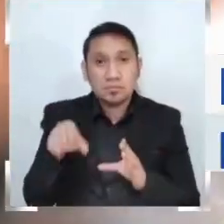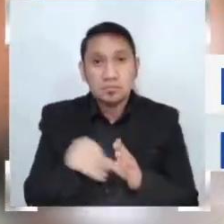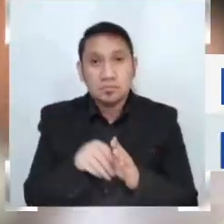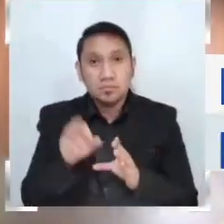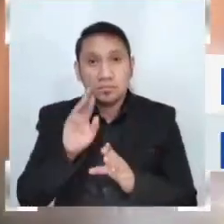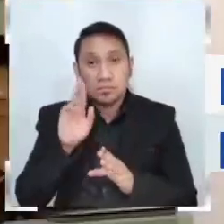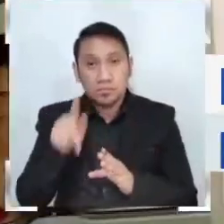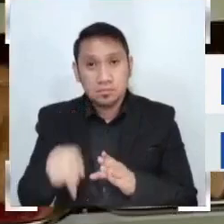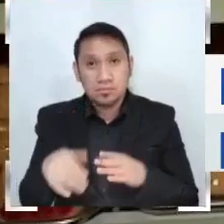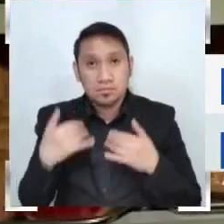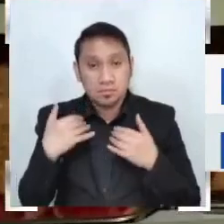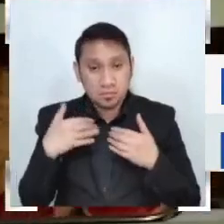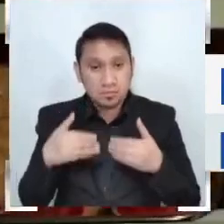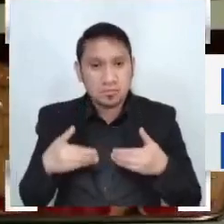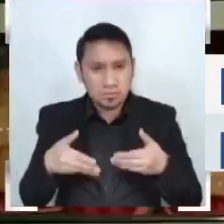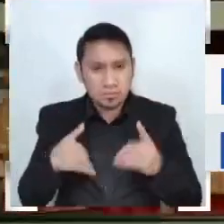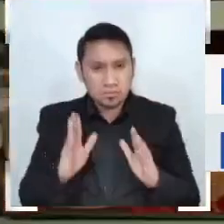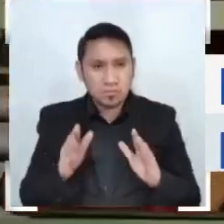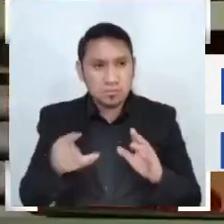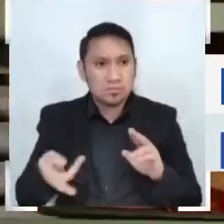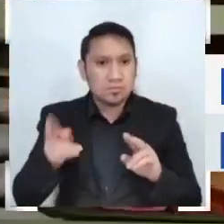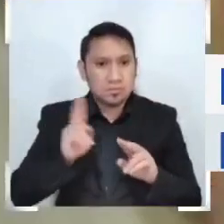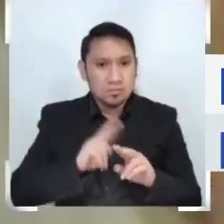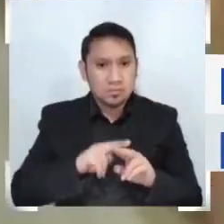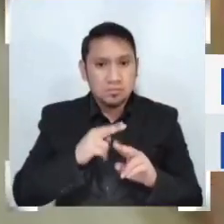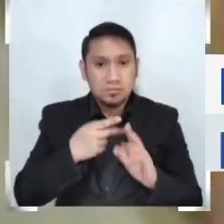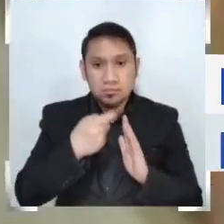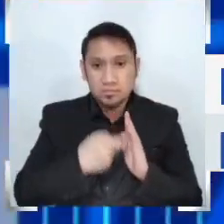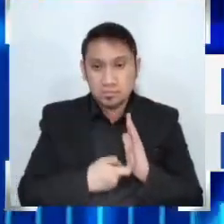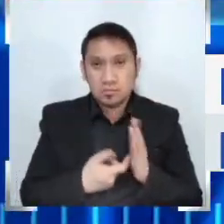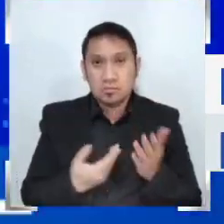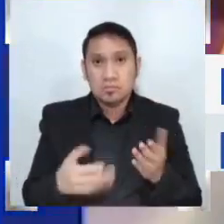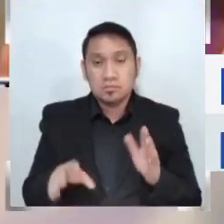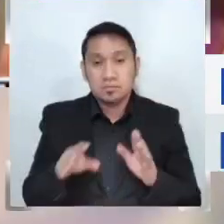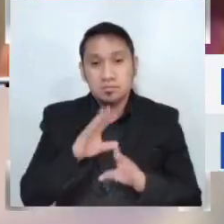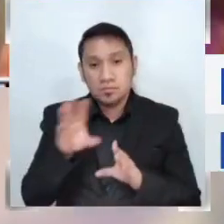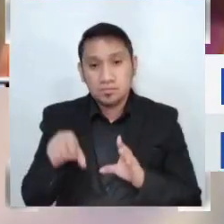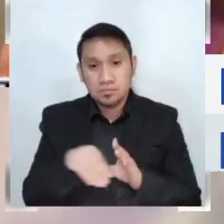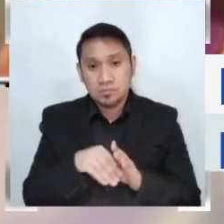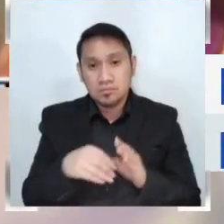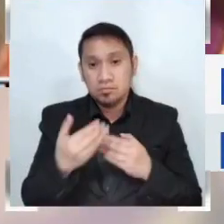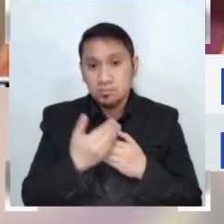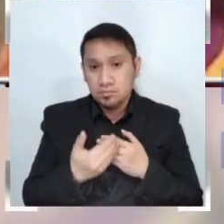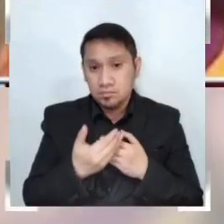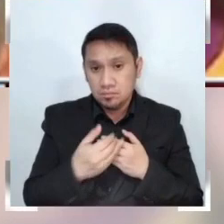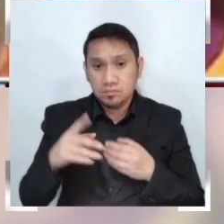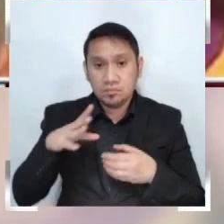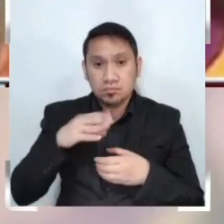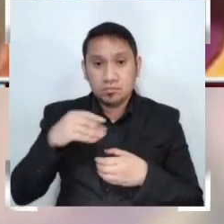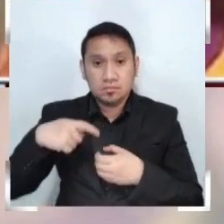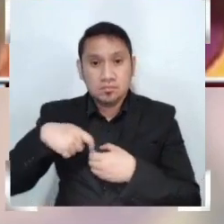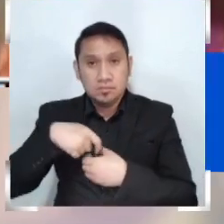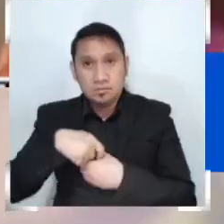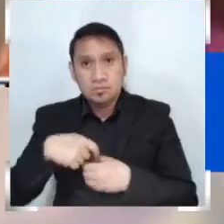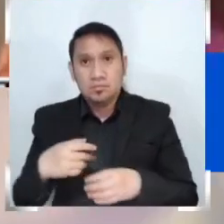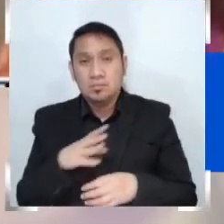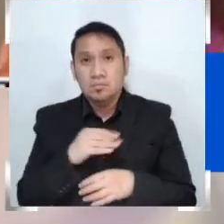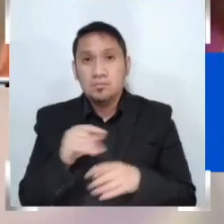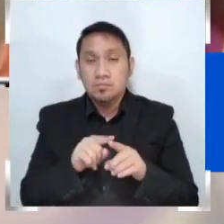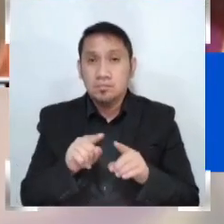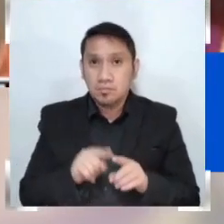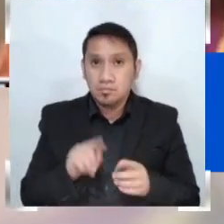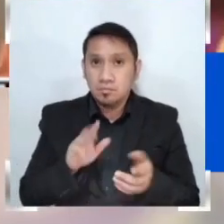magtaas presyo. Kabilang sa mga nag-apply ang tinapay at mga delata. Dahil tumaas po rin yung presyo ng raw materials